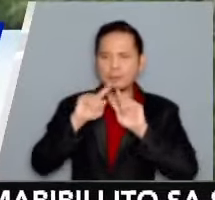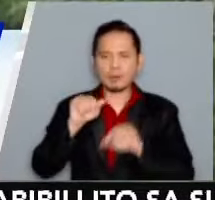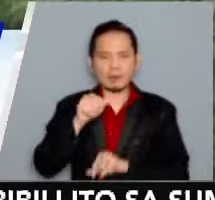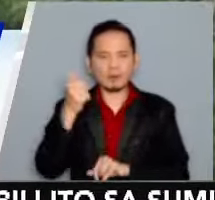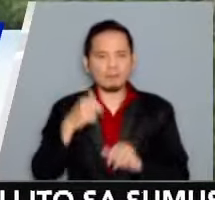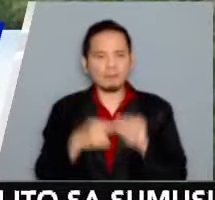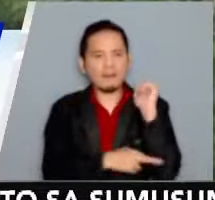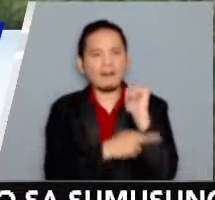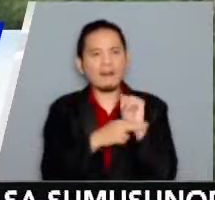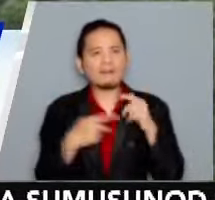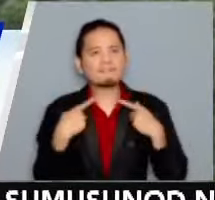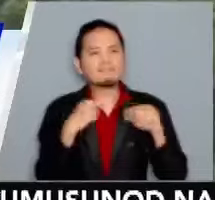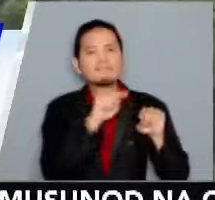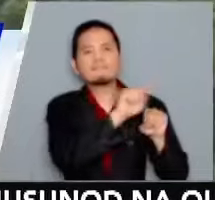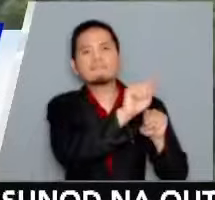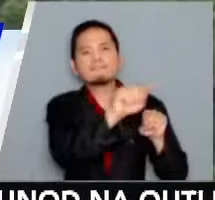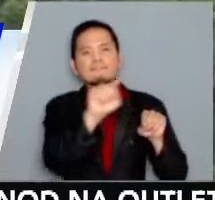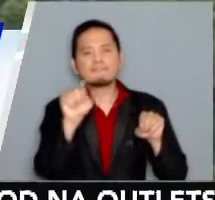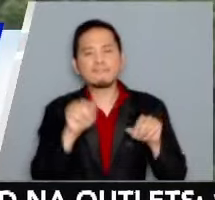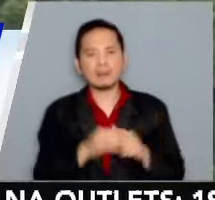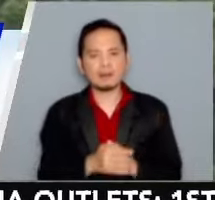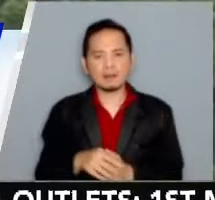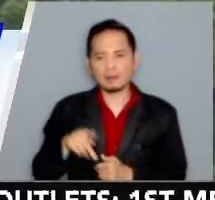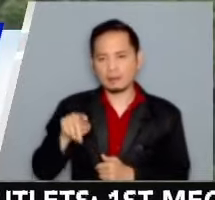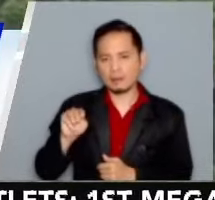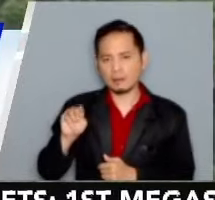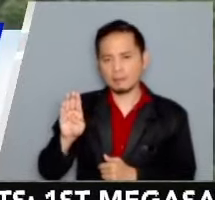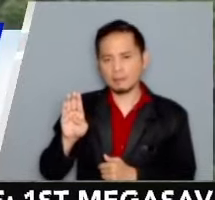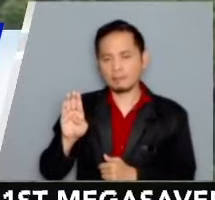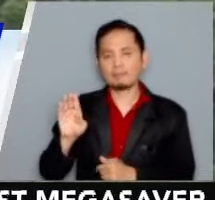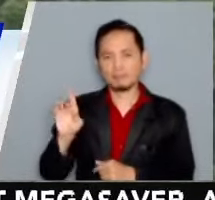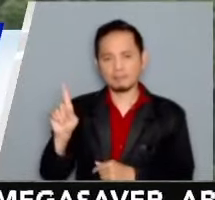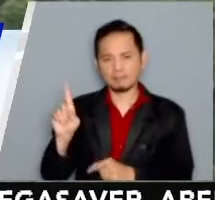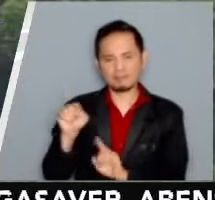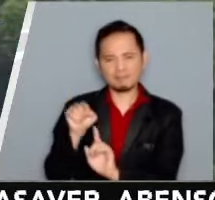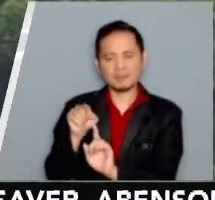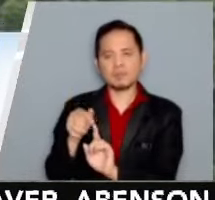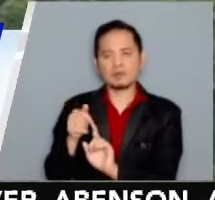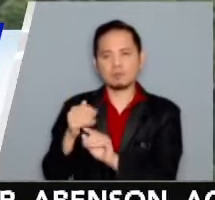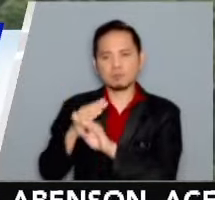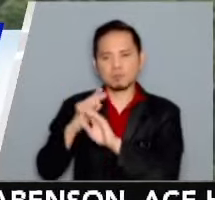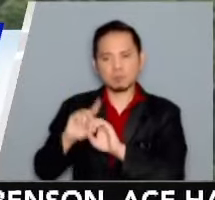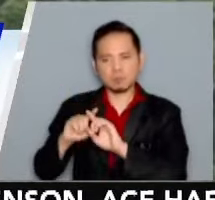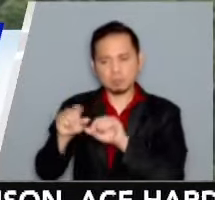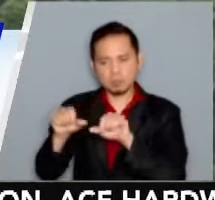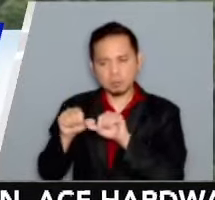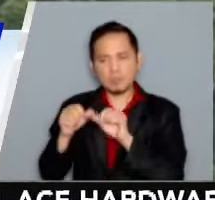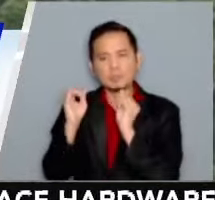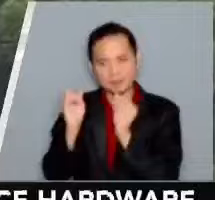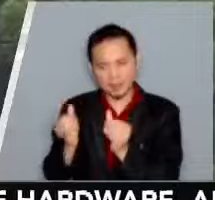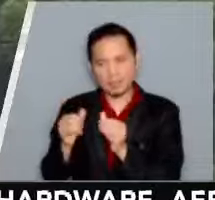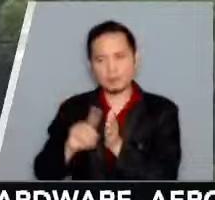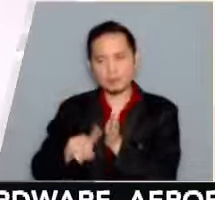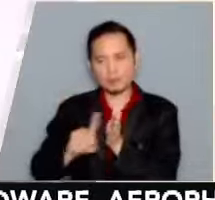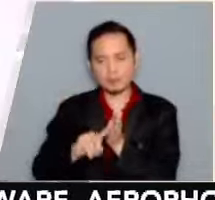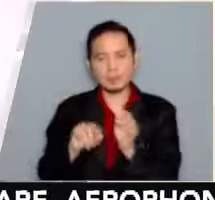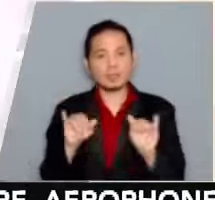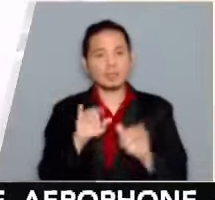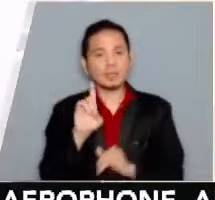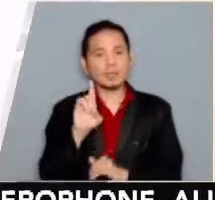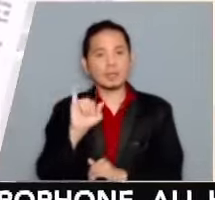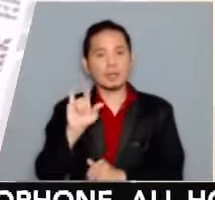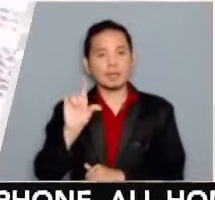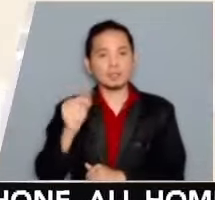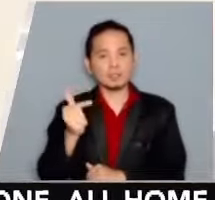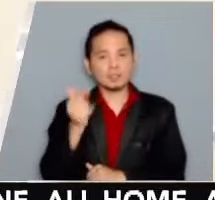sinisisi dahil ito ang namamahala sa mga protected area iimbestigahan pa rin ng DG ang mga opisyal ng lokal na pamahalaan sabi